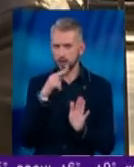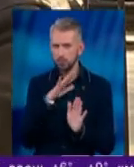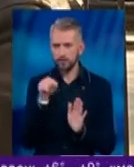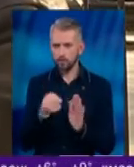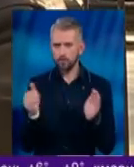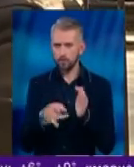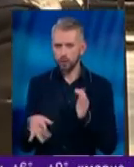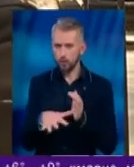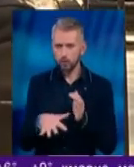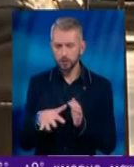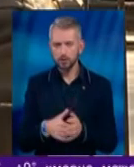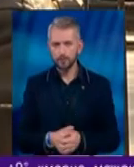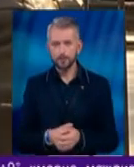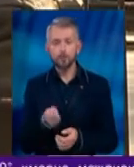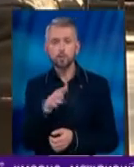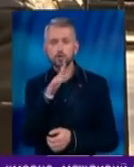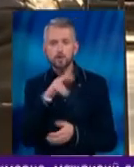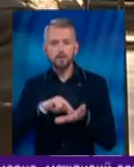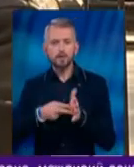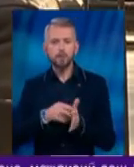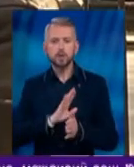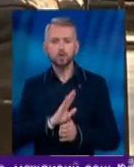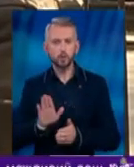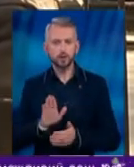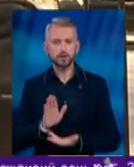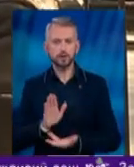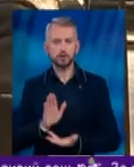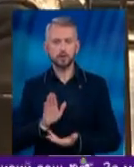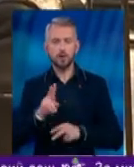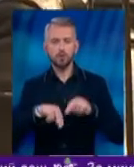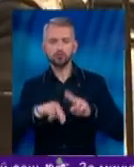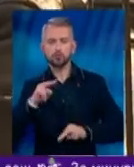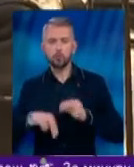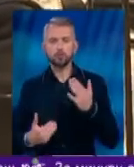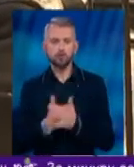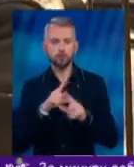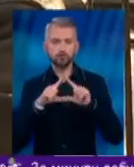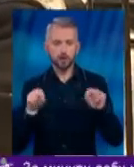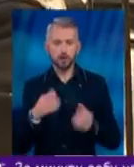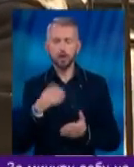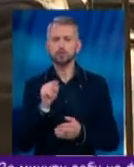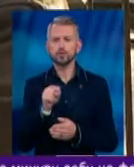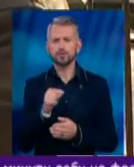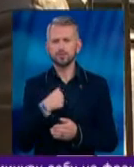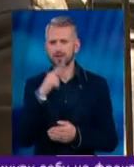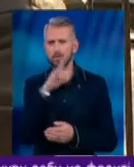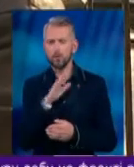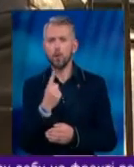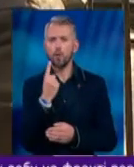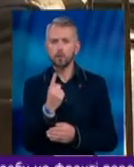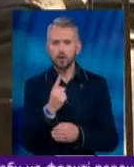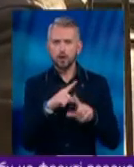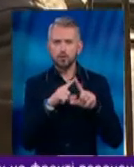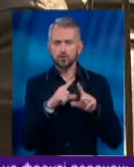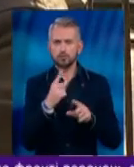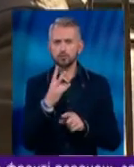мікрорайоні. В той же час не планується будов нових шкіл. Там, якщо я не помиляюсь, одна на 45 осіб.